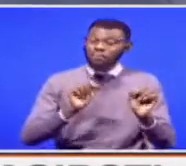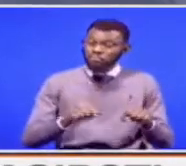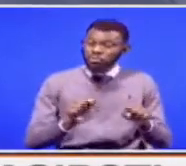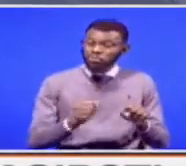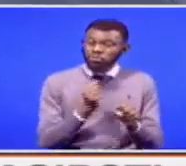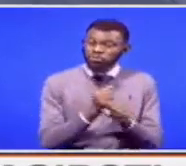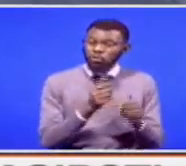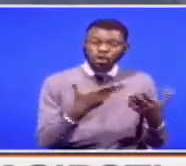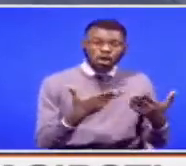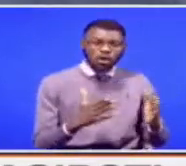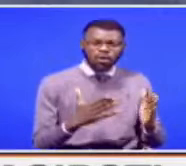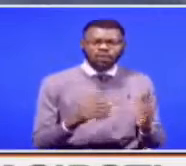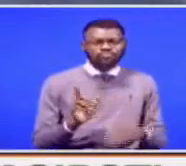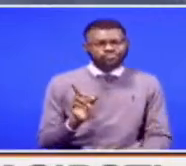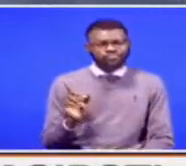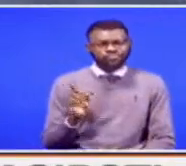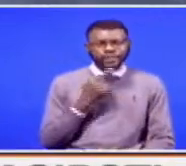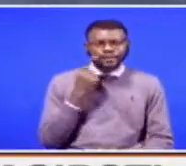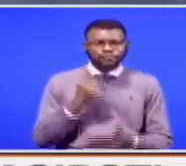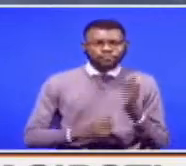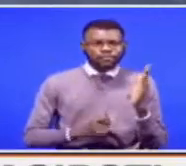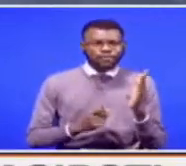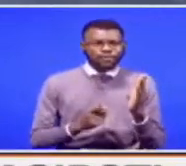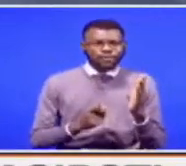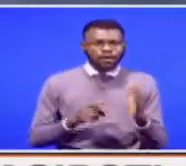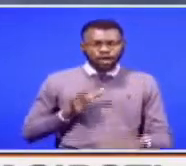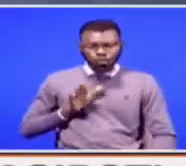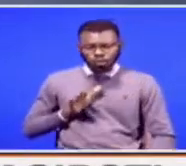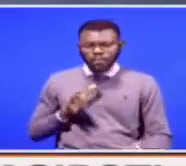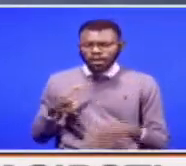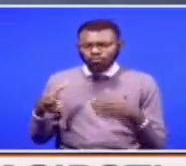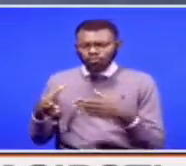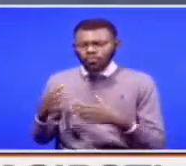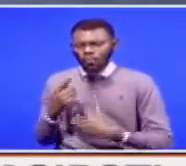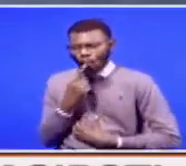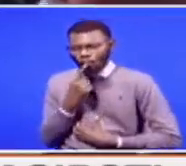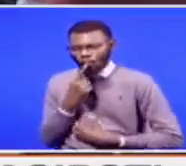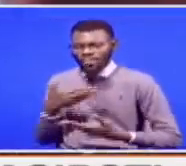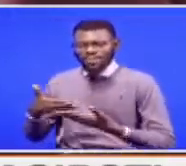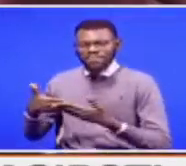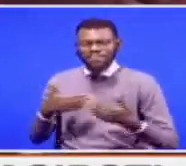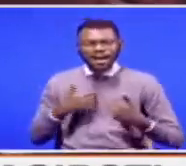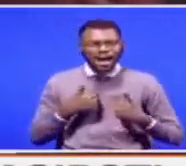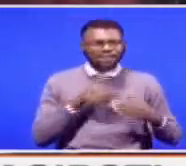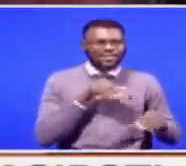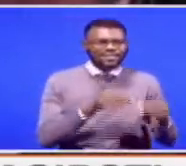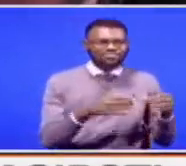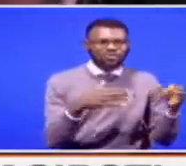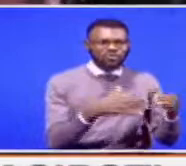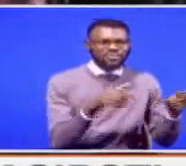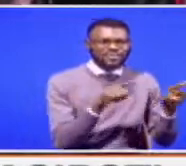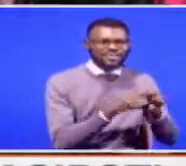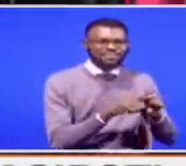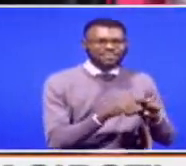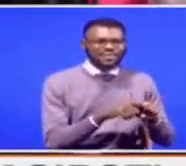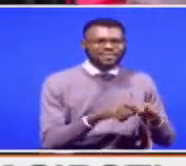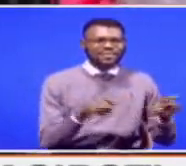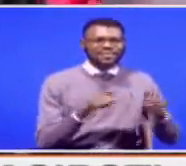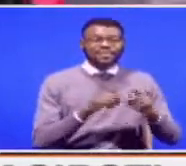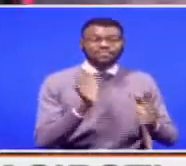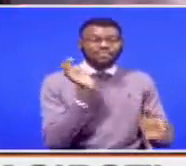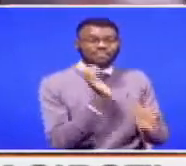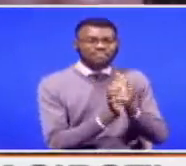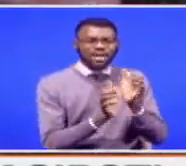nafasi. Kindiki ameahidi kuwapa kipaumbele akina mama wanaonyonyesha na walemavu, kando na kuwachukulia hatua za